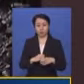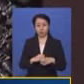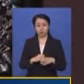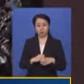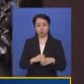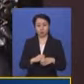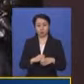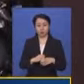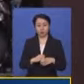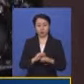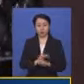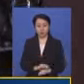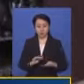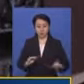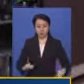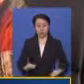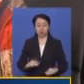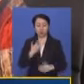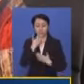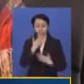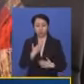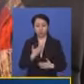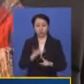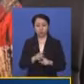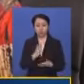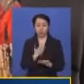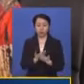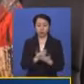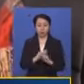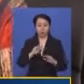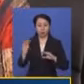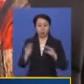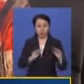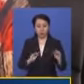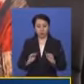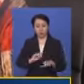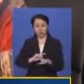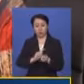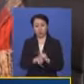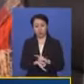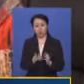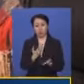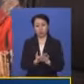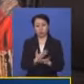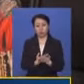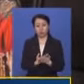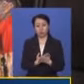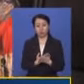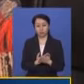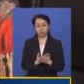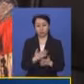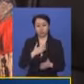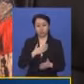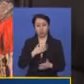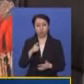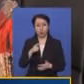у меня идет с детства я очень люблю что-то украшает что-то переделывать бы это моего